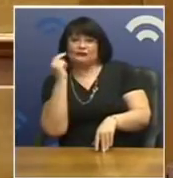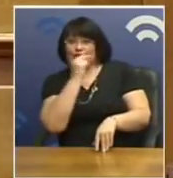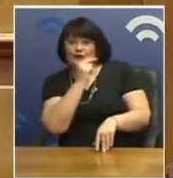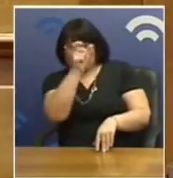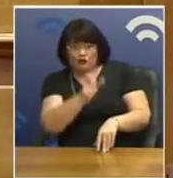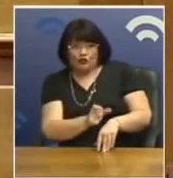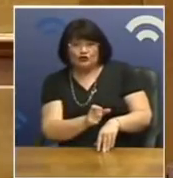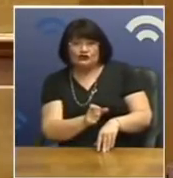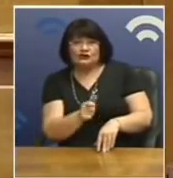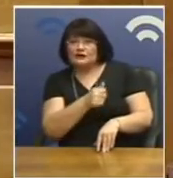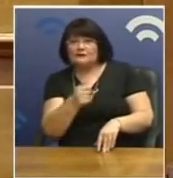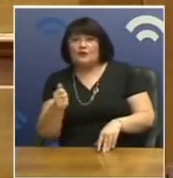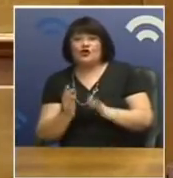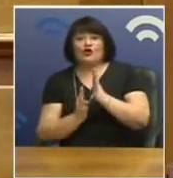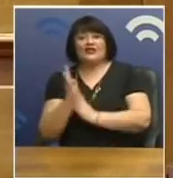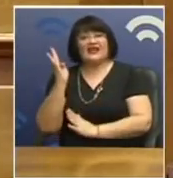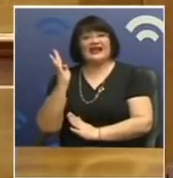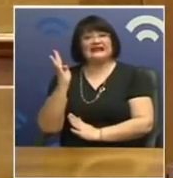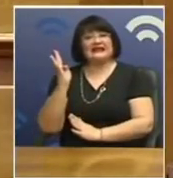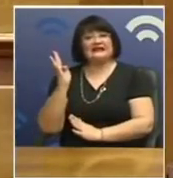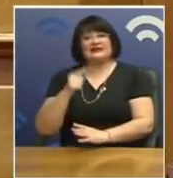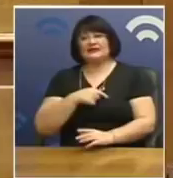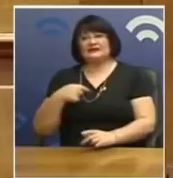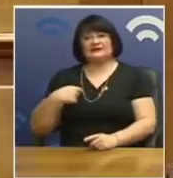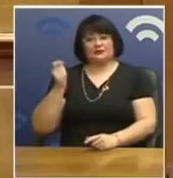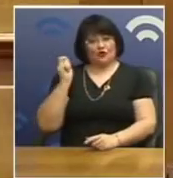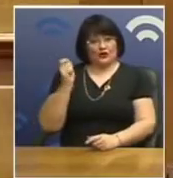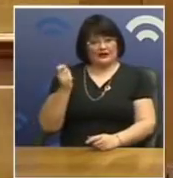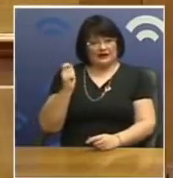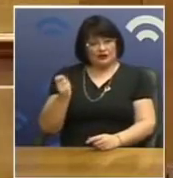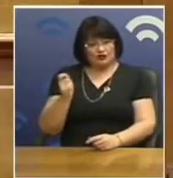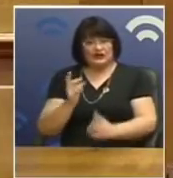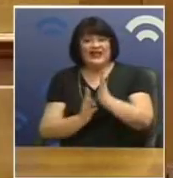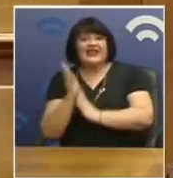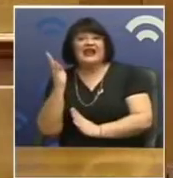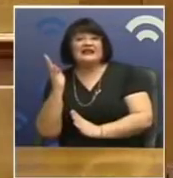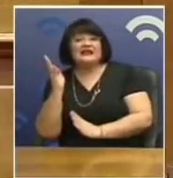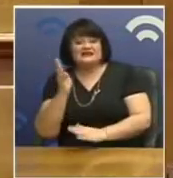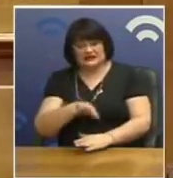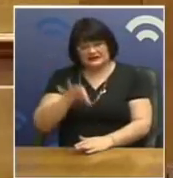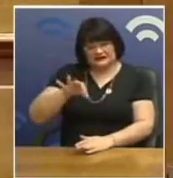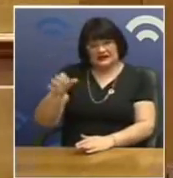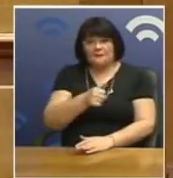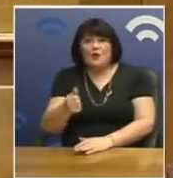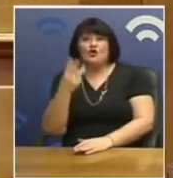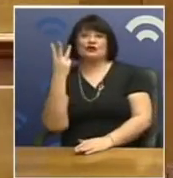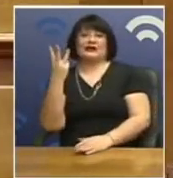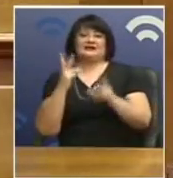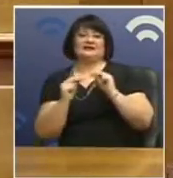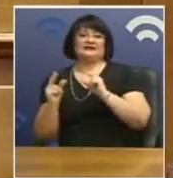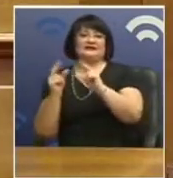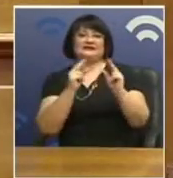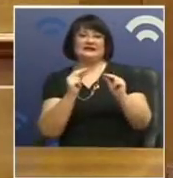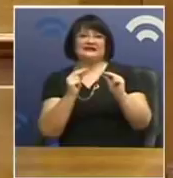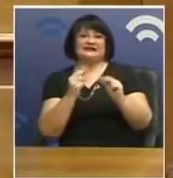αυτές 14 υποβλήθηκαν από αρχηγούς κοινοβουλευτικών ομάδων. Από τις 14 συζητήθηκαν μόνο οι 3. Πιο κάτω